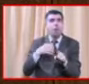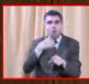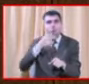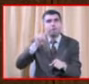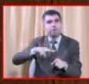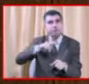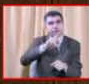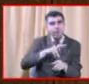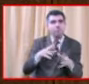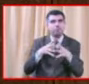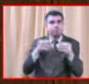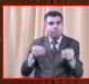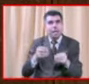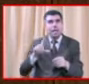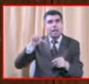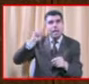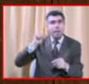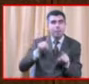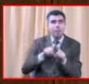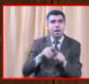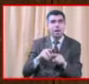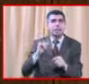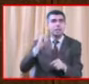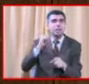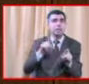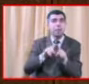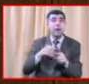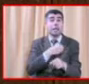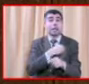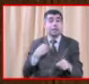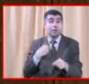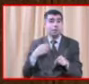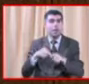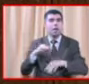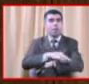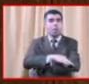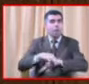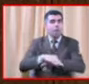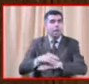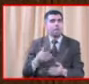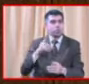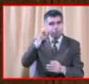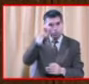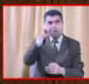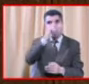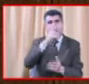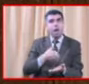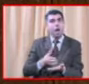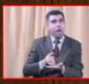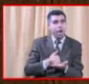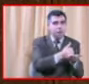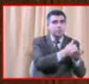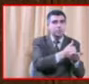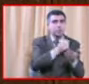وجناح النساء. أنا وعدت السيد المندوب أنه غنشغلو باش نعطيه الموارد البشرية وغنمشيو إن شاء الله فيما